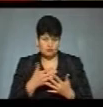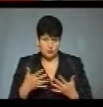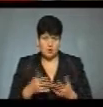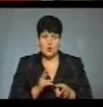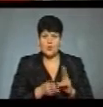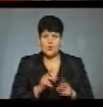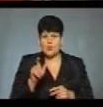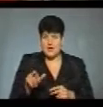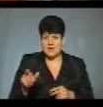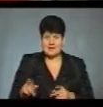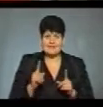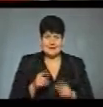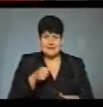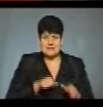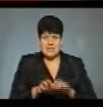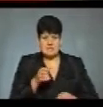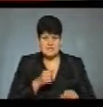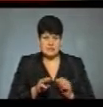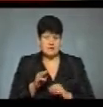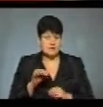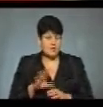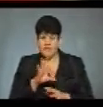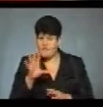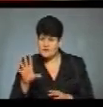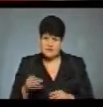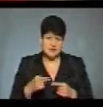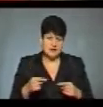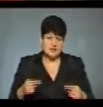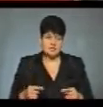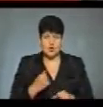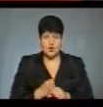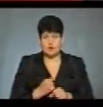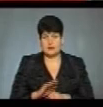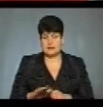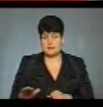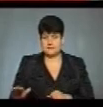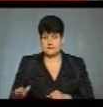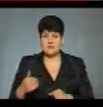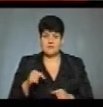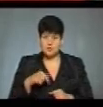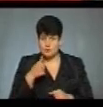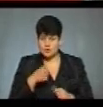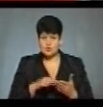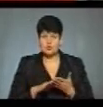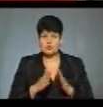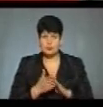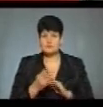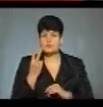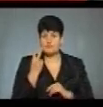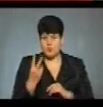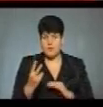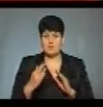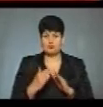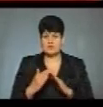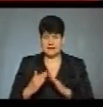наші тільки замісили тісто, а все решта – робота наших дітей. Цього року ми домовились з 2 будинками для